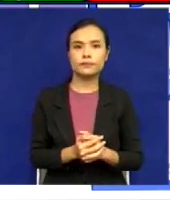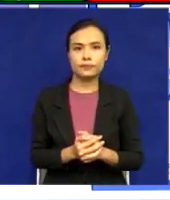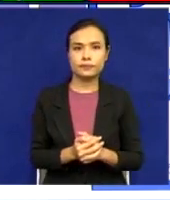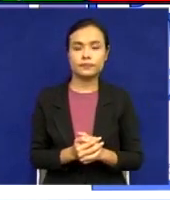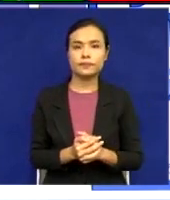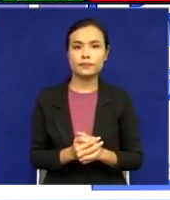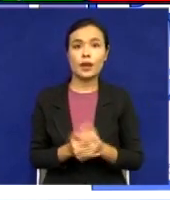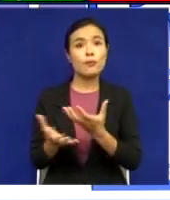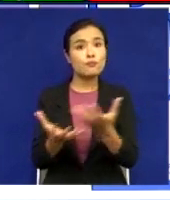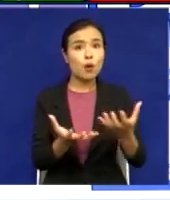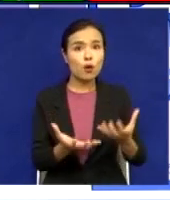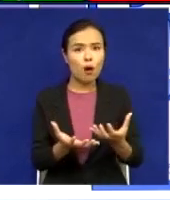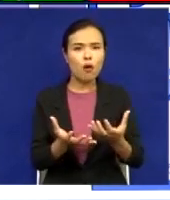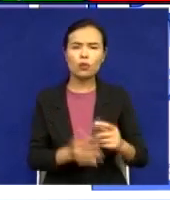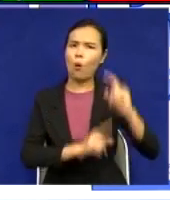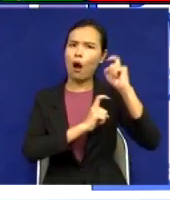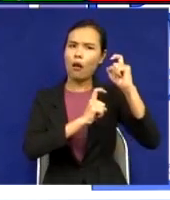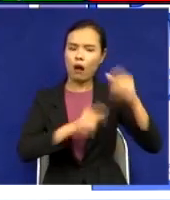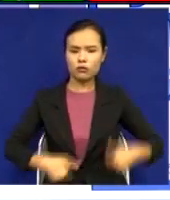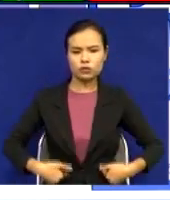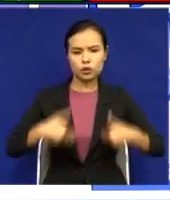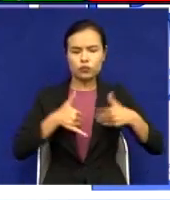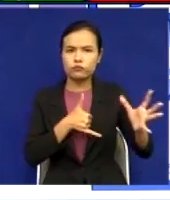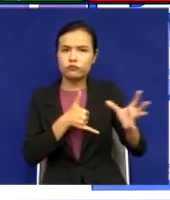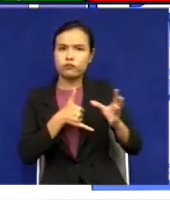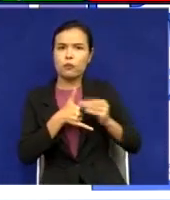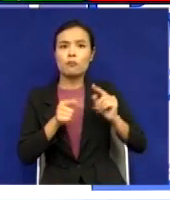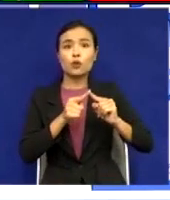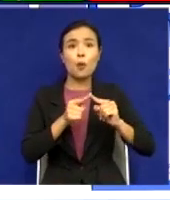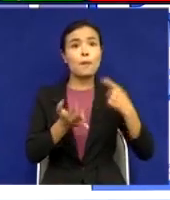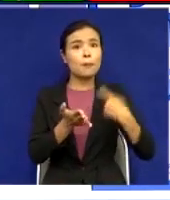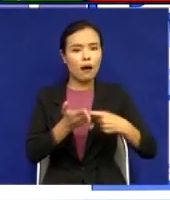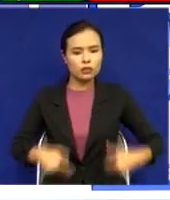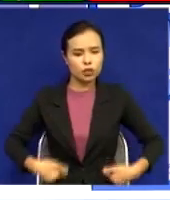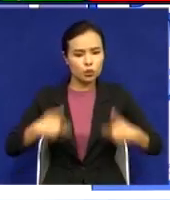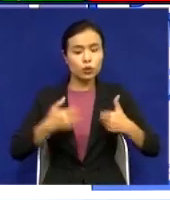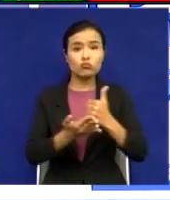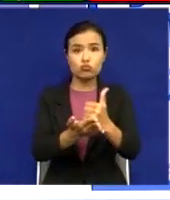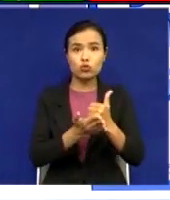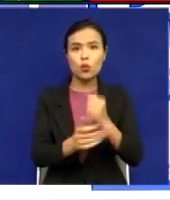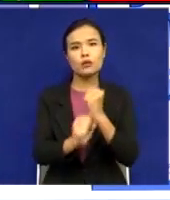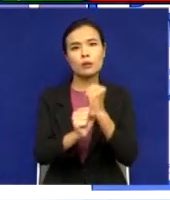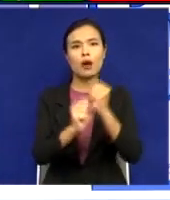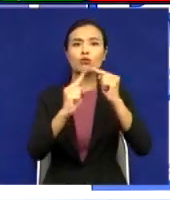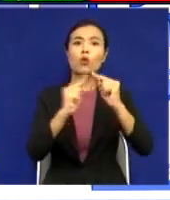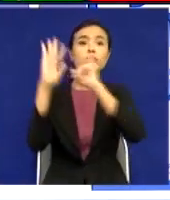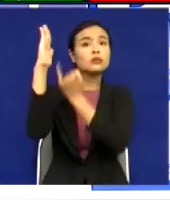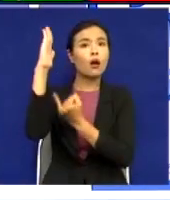เป็นอุปกรณ์ที่ลดความเสี่ยงแล้วก็เพื่อเป็นหลักประกันให้กับพี่น้องอสมที่ปฏิบัติหน้าที่อยู่ทั่วประเทศในทุกจังหวัดนะครับ